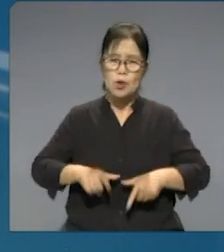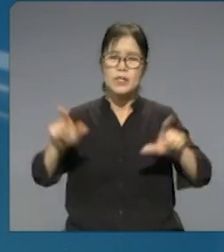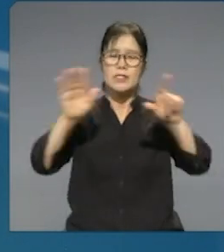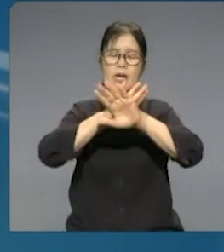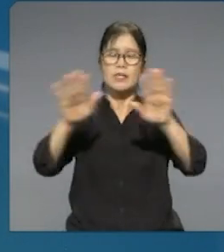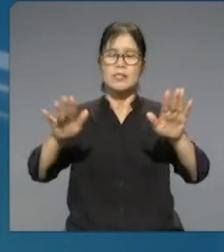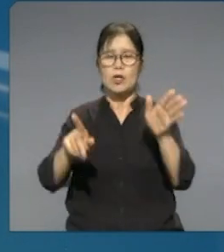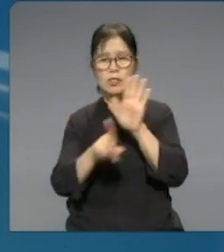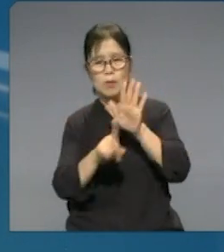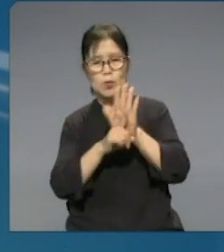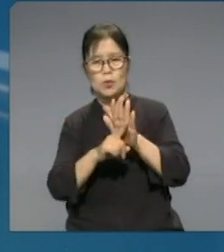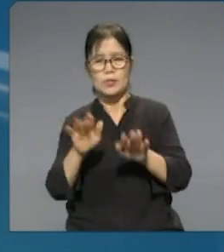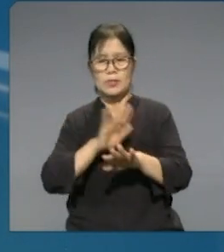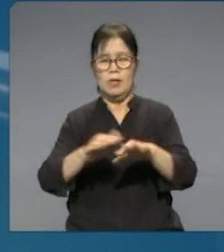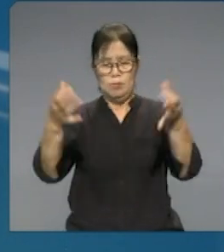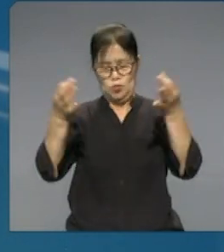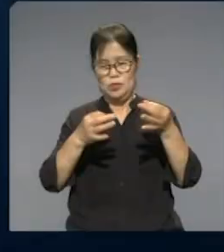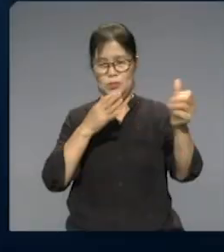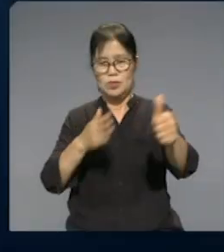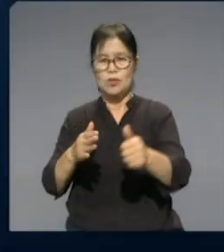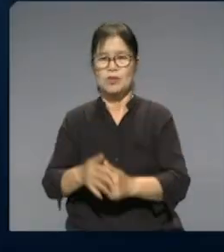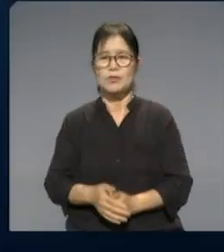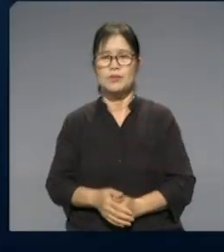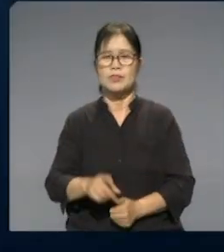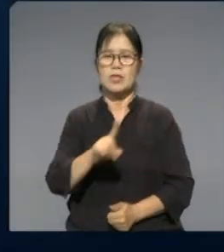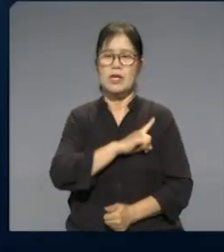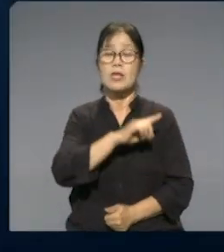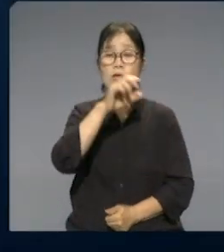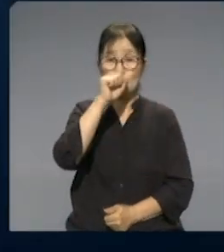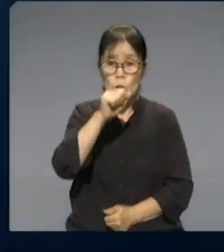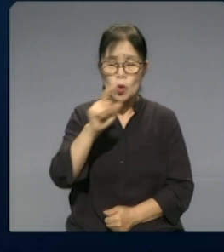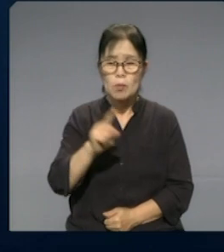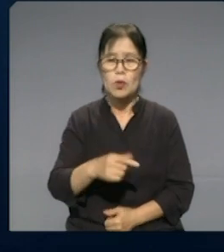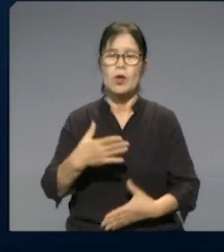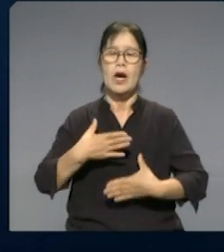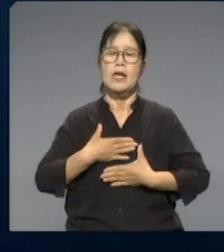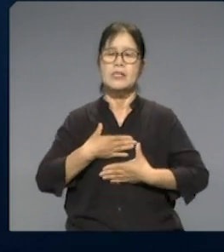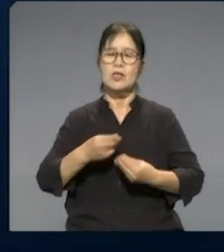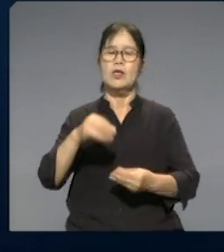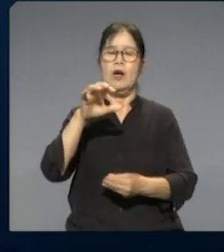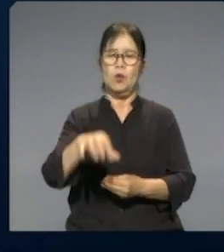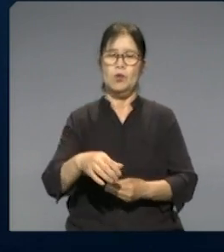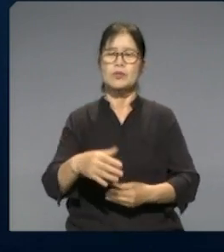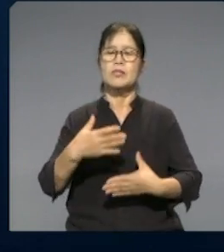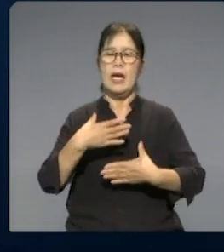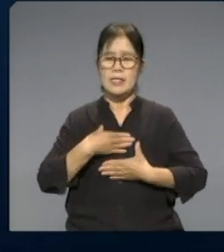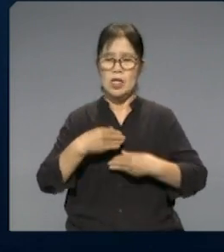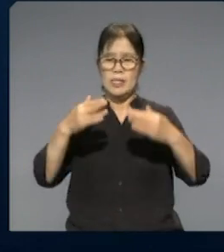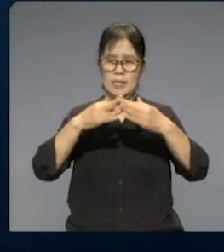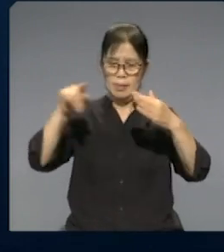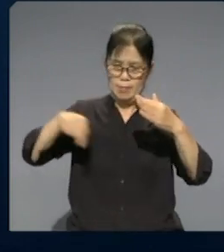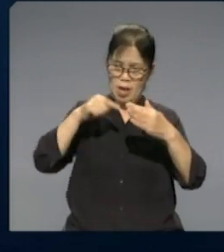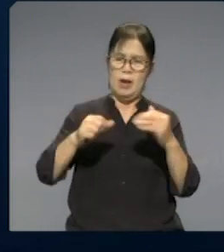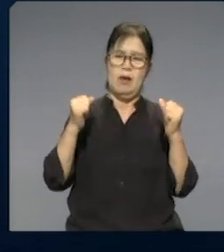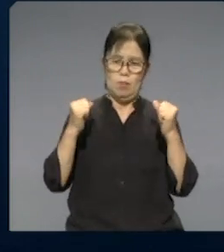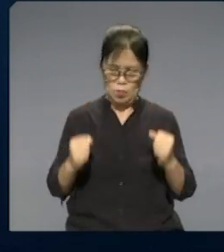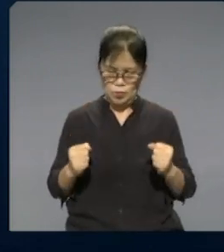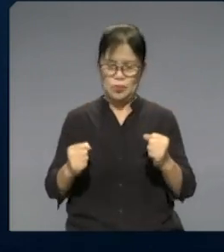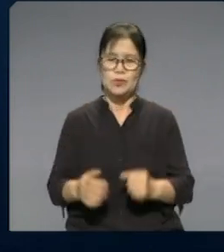기상청의 예보를 수시로 확인하는 겁니다. 물론 가장 좋은 것은 안전한 곳, 또 안전한 집 안에 머무는